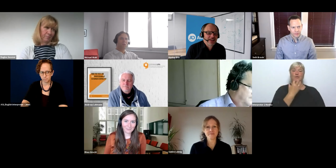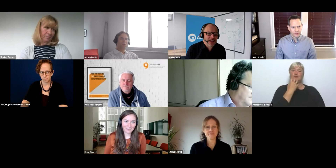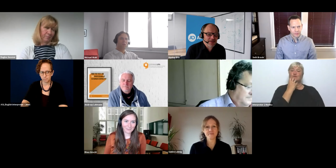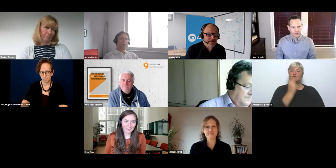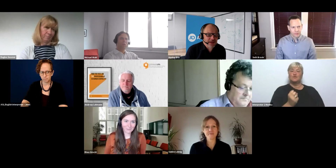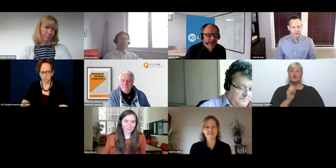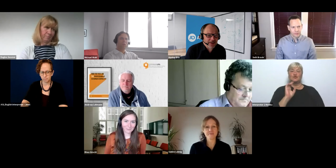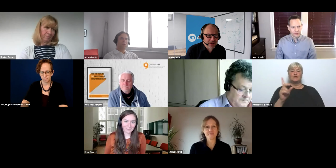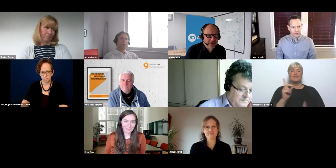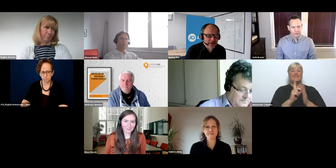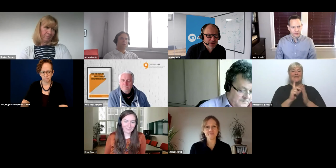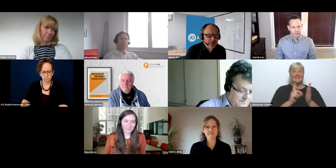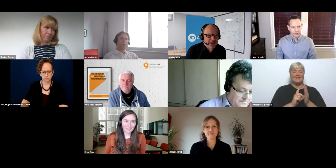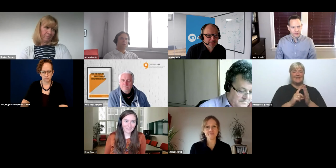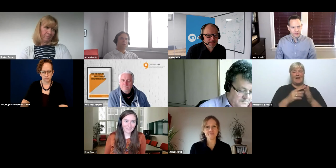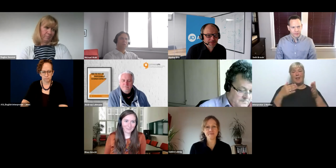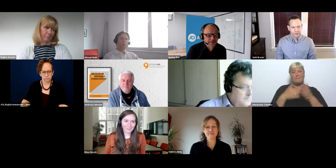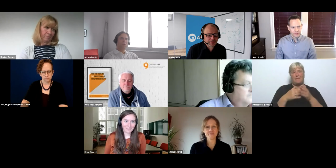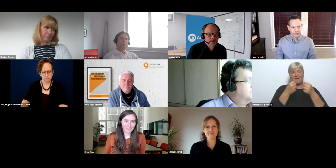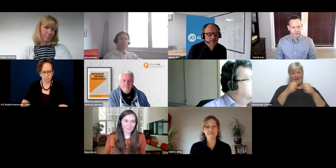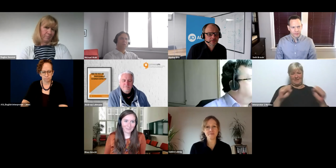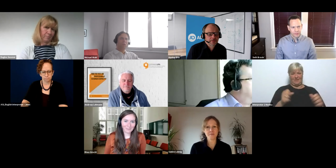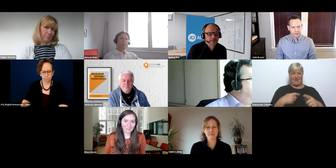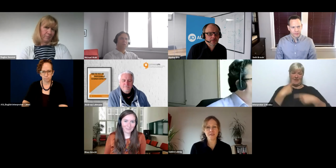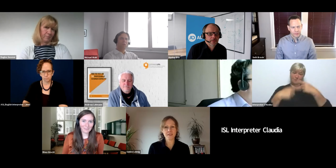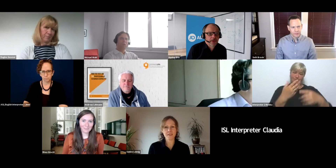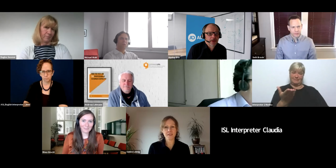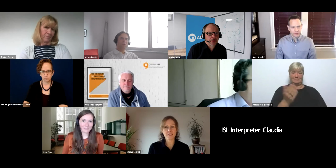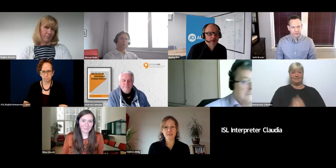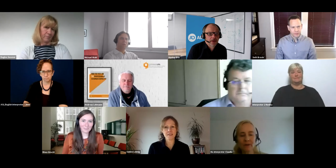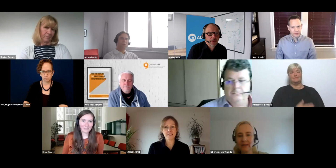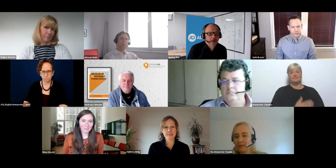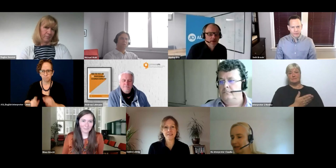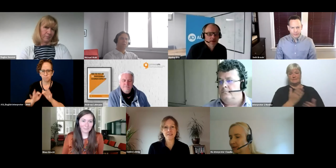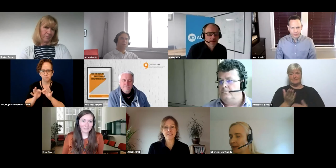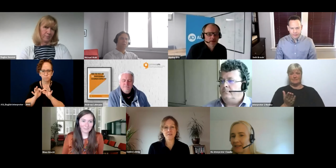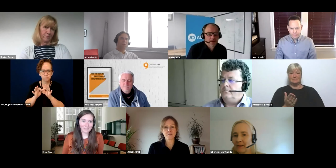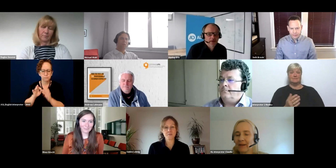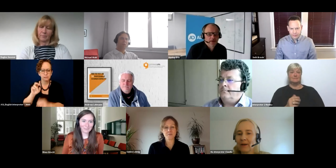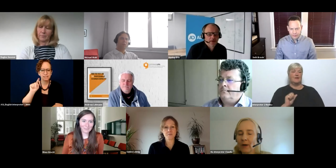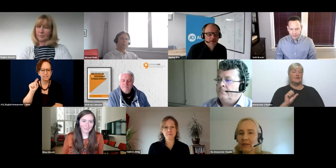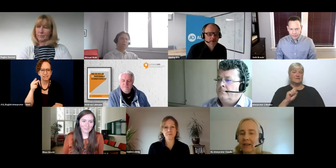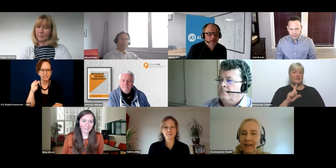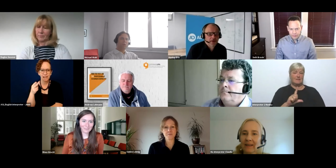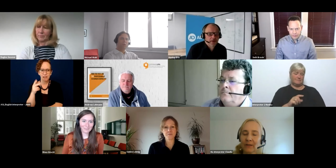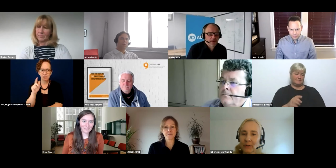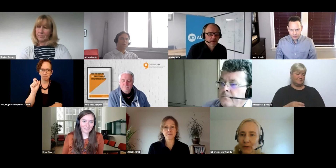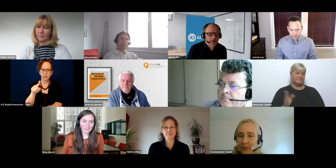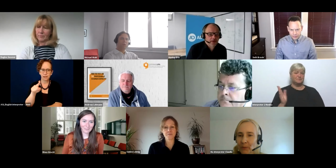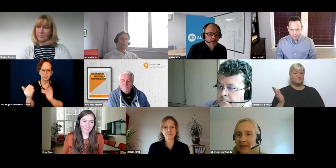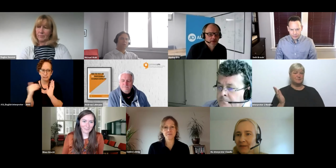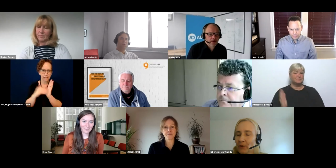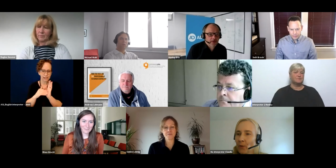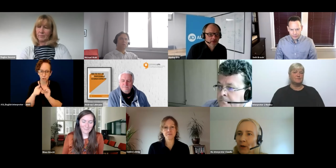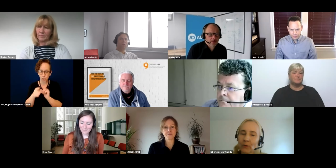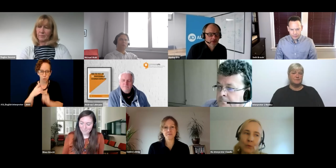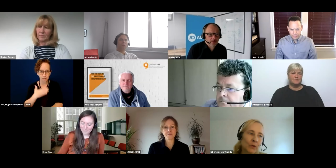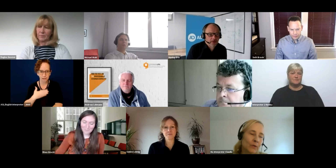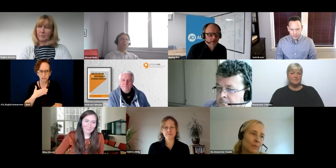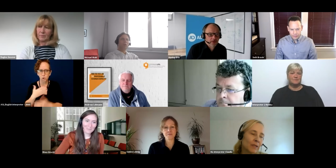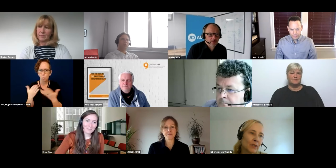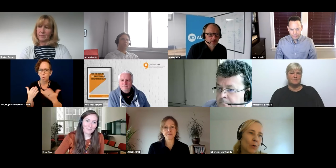die digitale Barrierefreiheit voranzubringen? So, Theta, I would like to place the question again to you, please. So